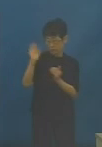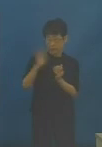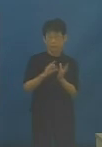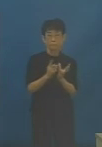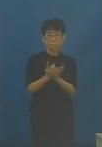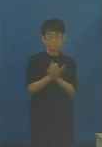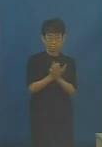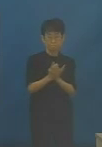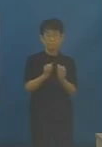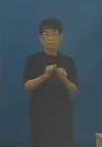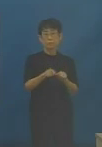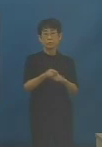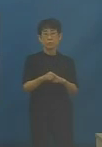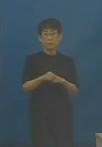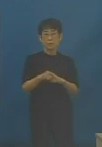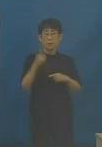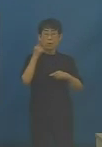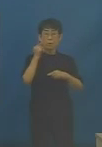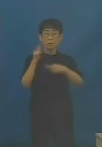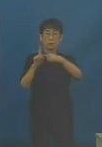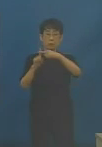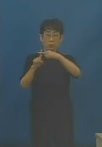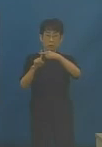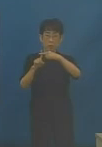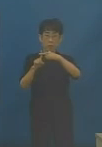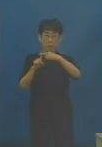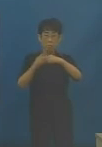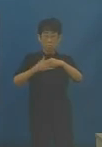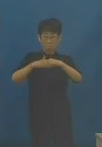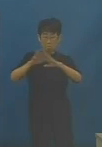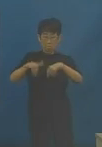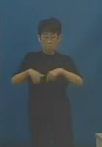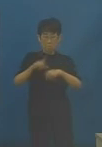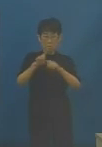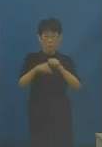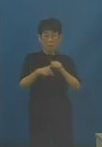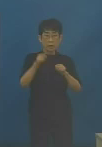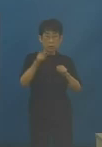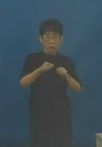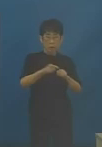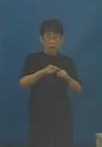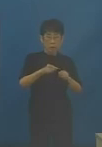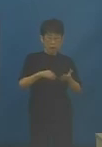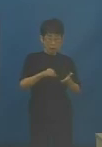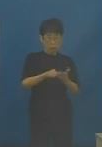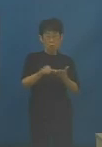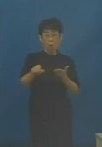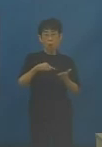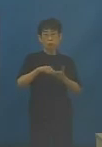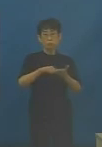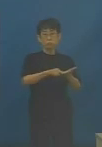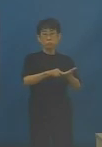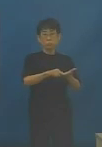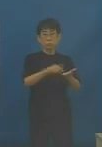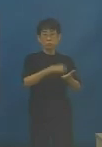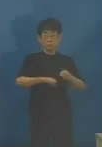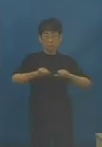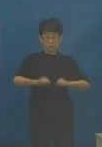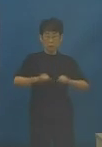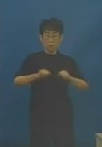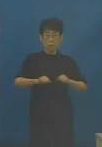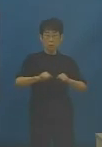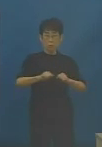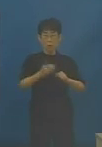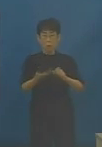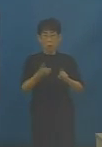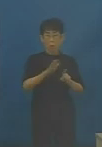陽性だというふうに分かった場合ですね、登録をしていただきまして、健康のフォローアップに皆さん入っていただこうということです。